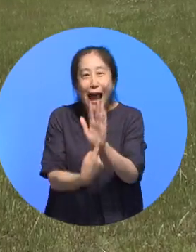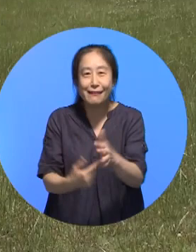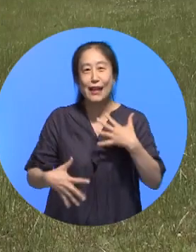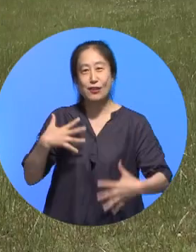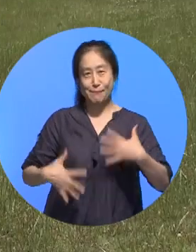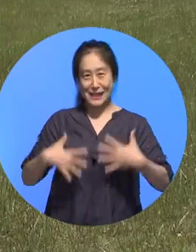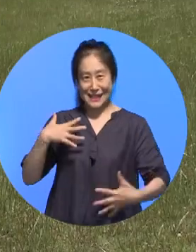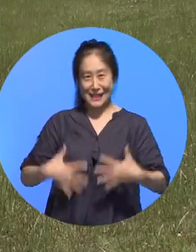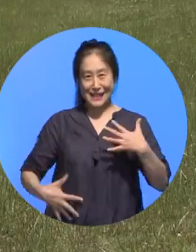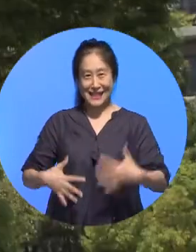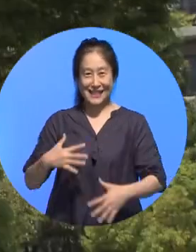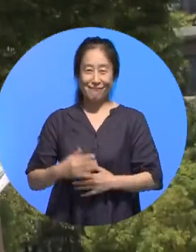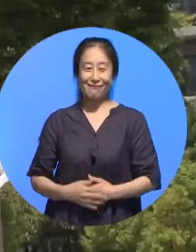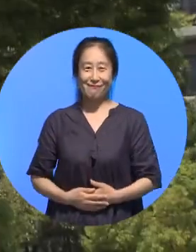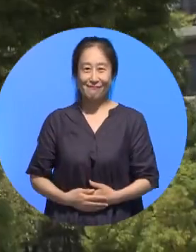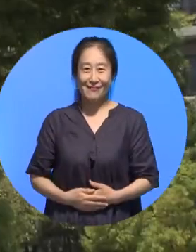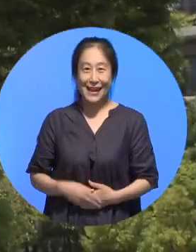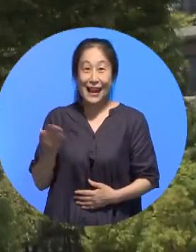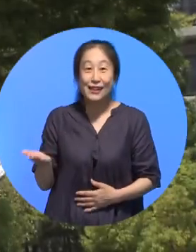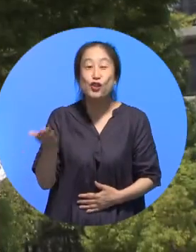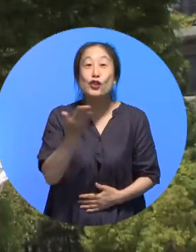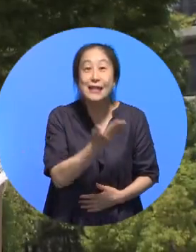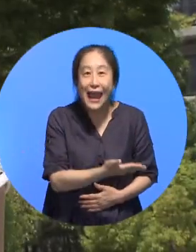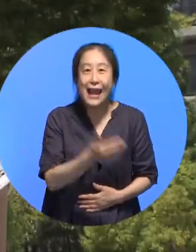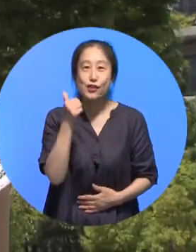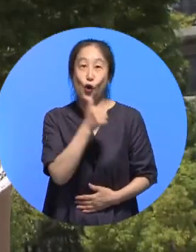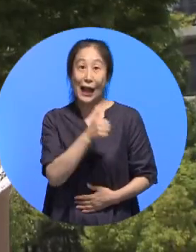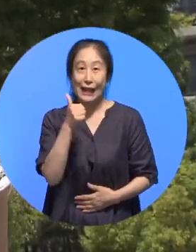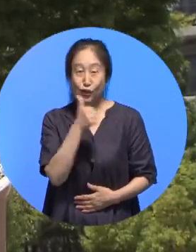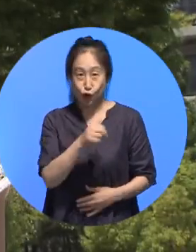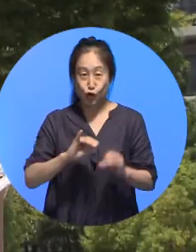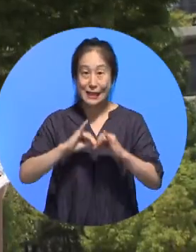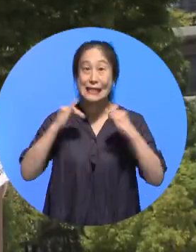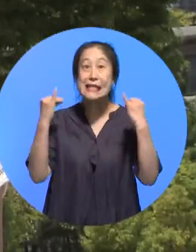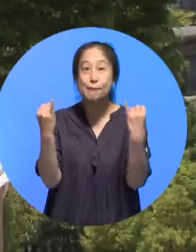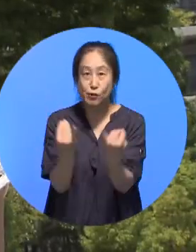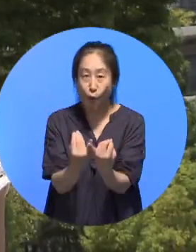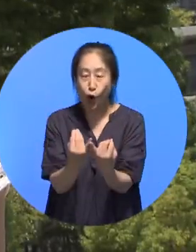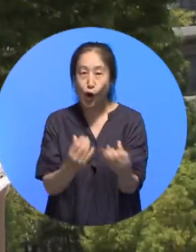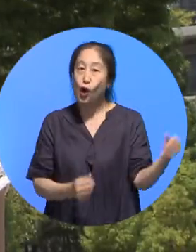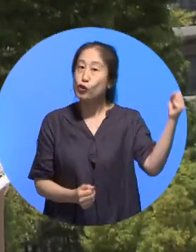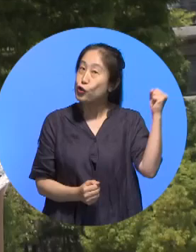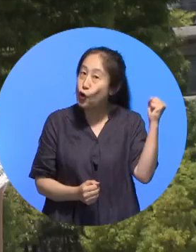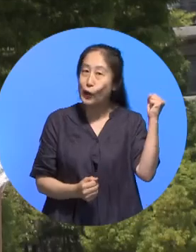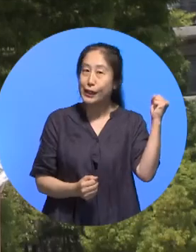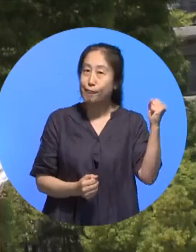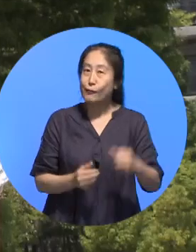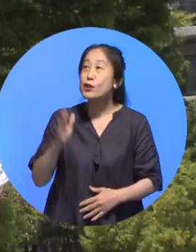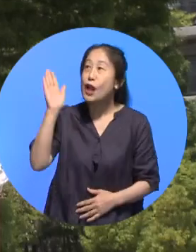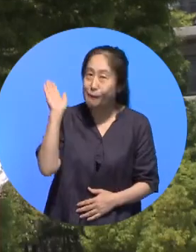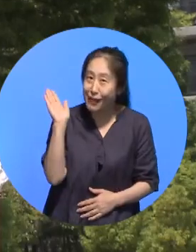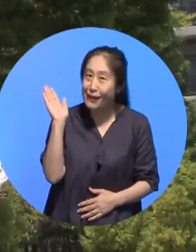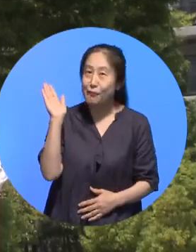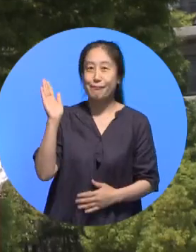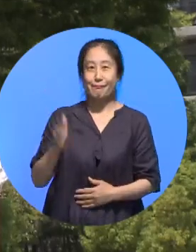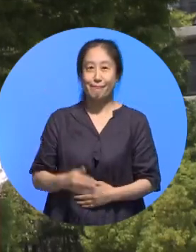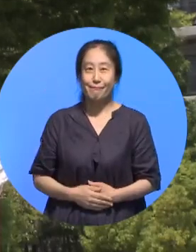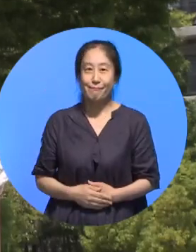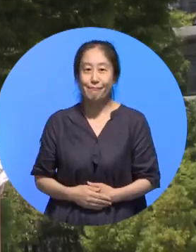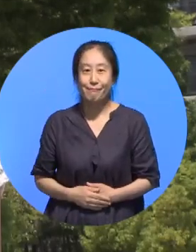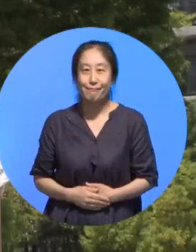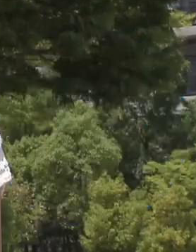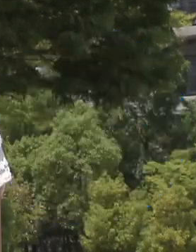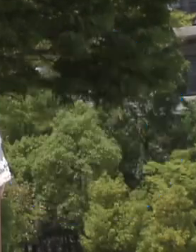楽しみですさて続いてご紹介するのもカマの強敵となりよるこちらの皆